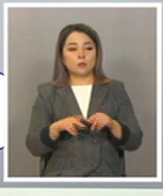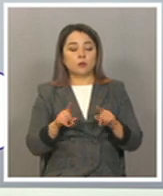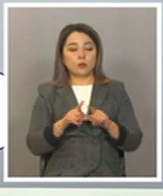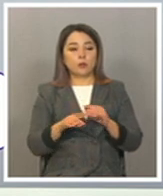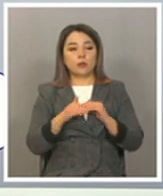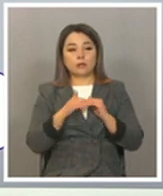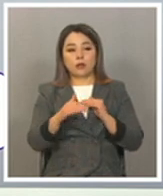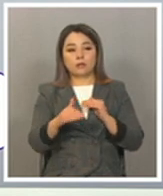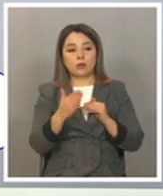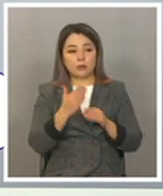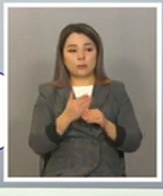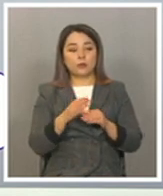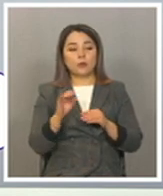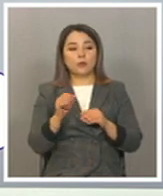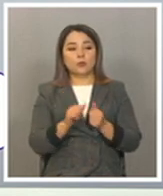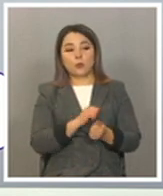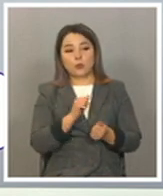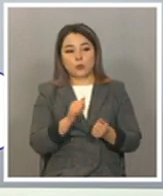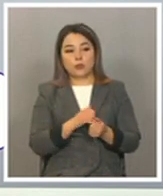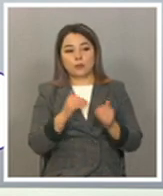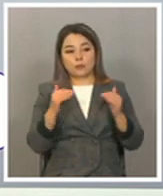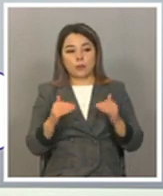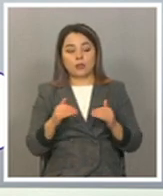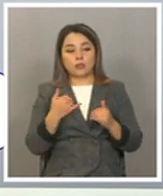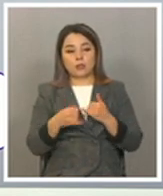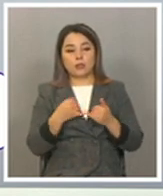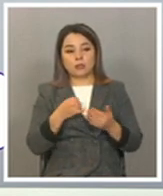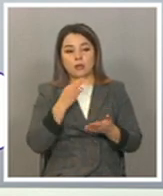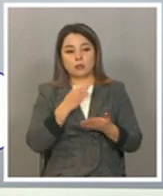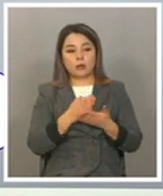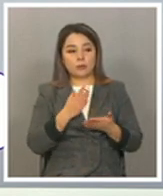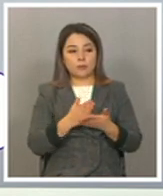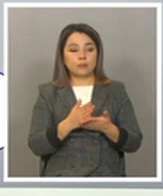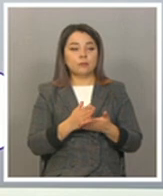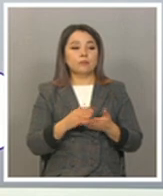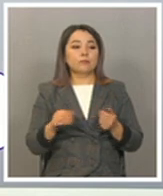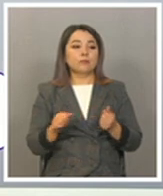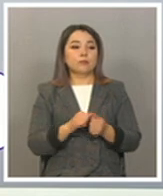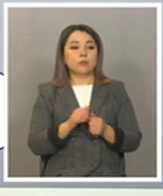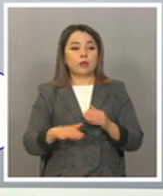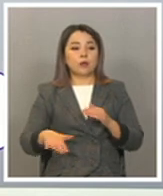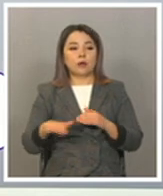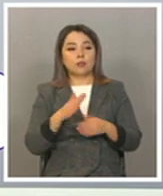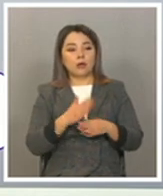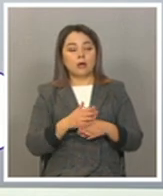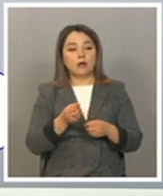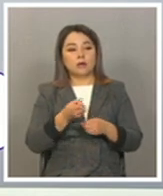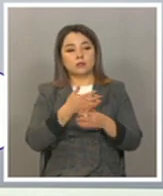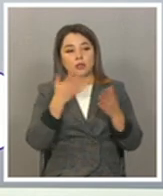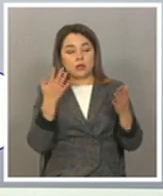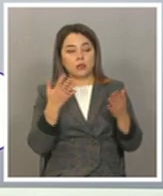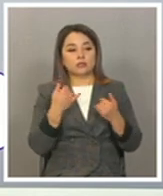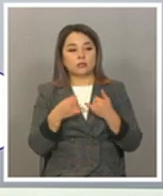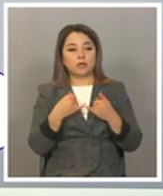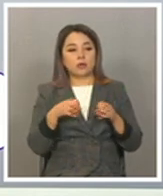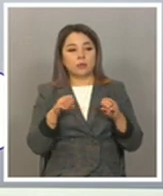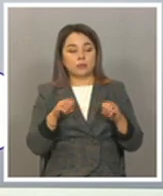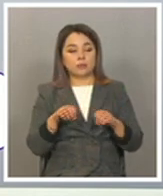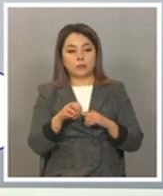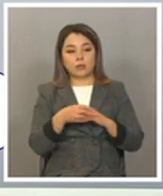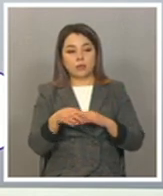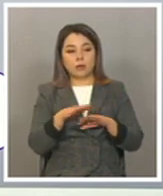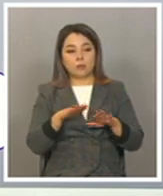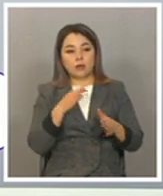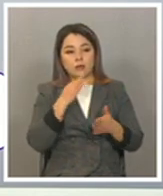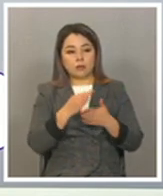төменге қарай шөлейт, сары түспен боялған және шөл зонасы, ақшыл сары түспен боялған. Бұнда